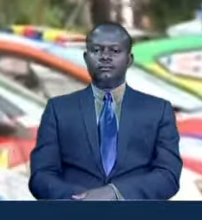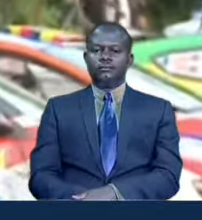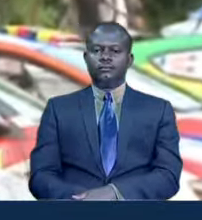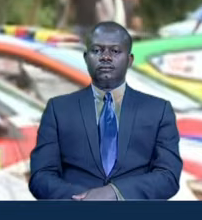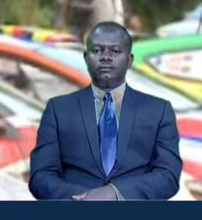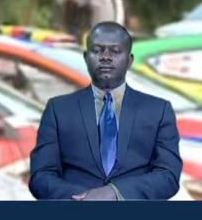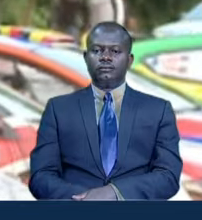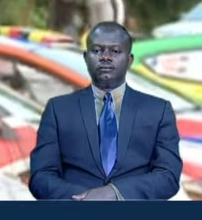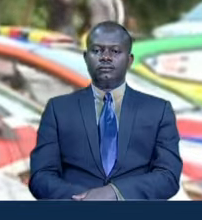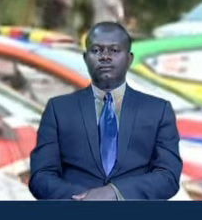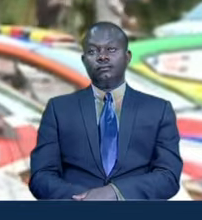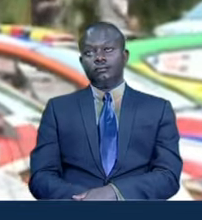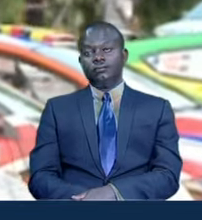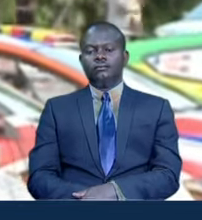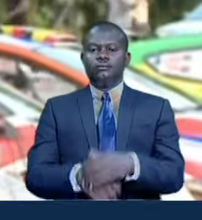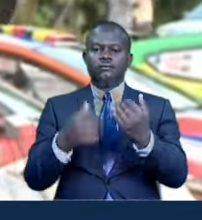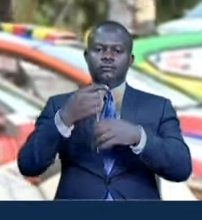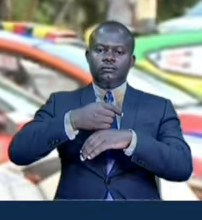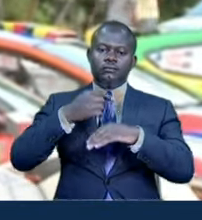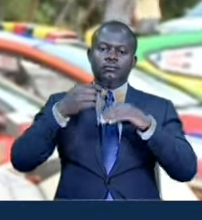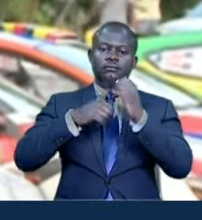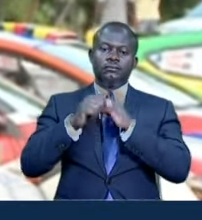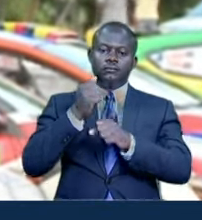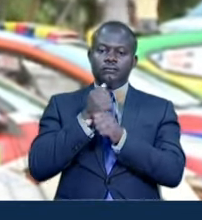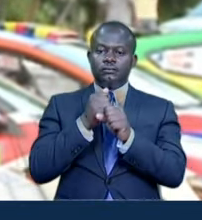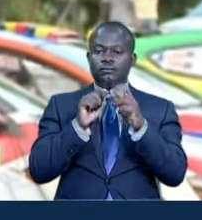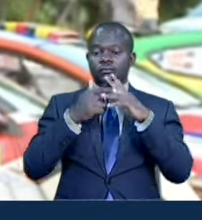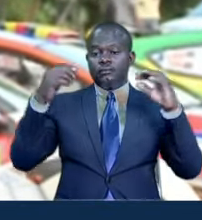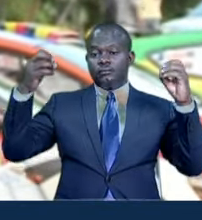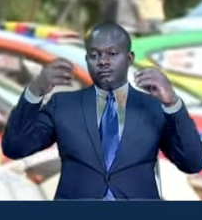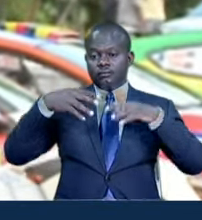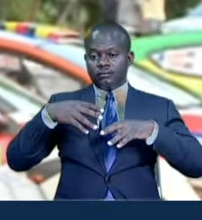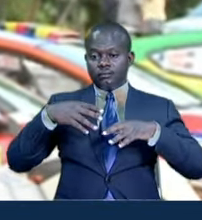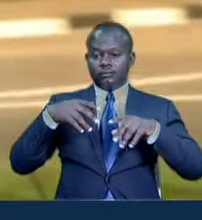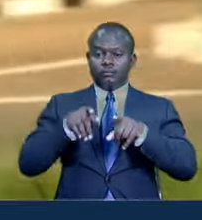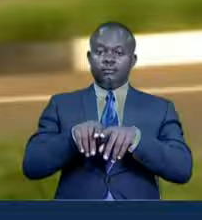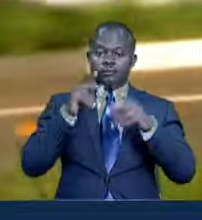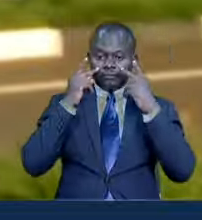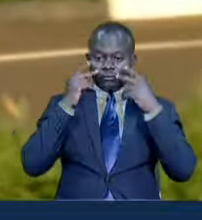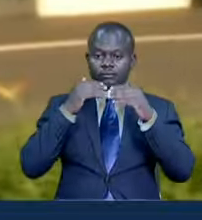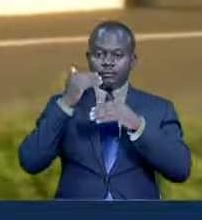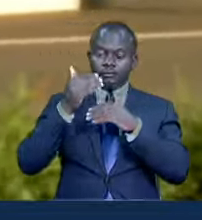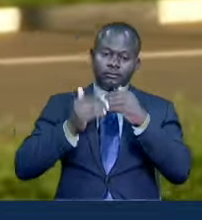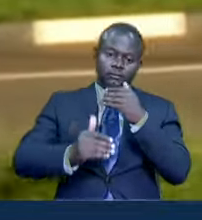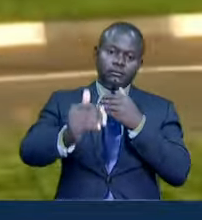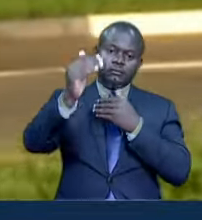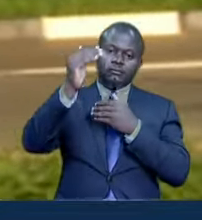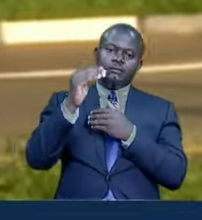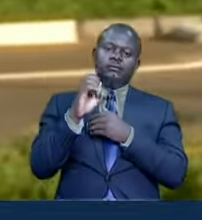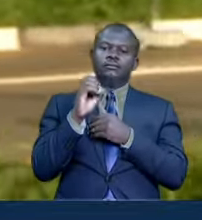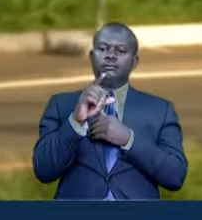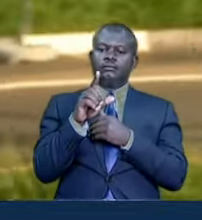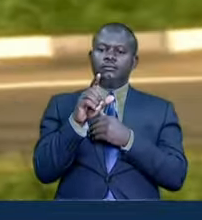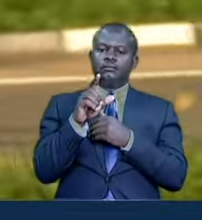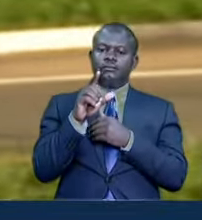Uyu munsi igikorwa twakoze ni ugutangiza ku mugaragaro nk'uko mwabibonye, hakurikiraho igice twita qualif cyangwa